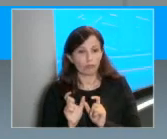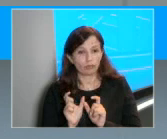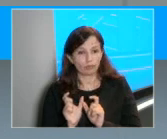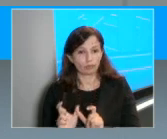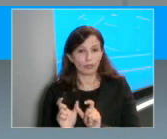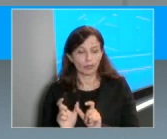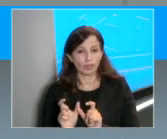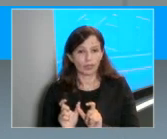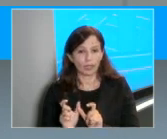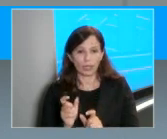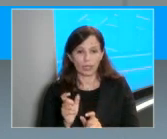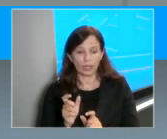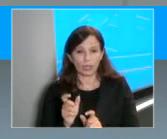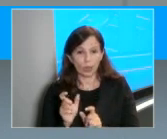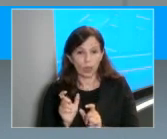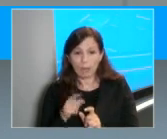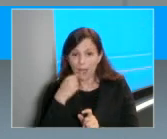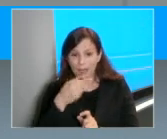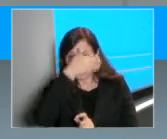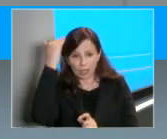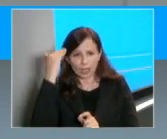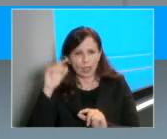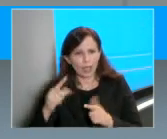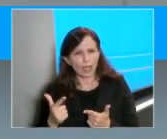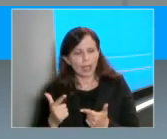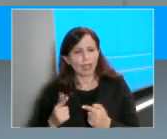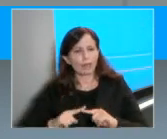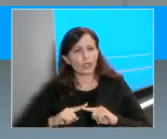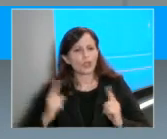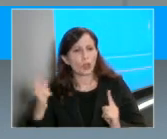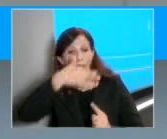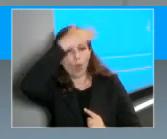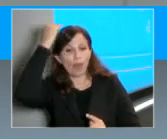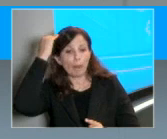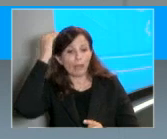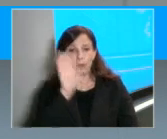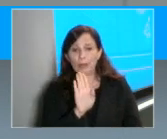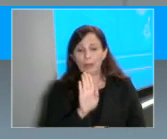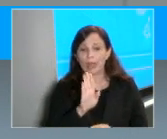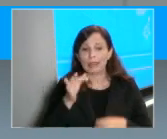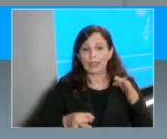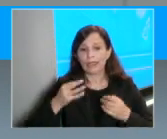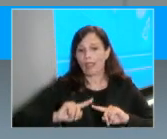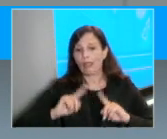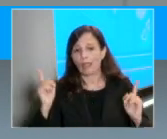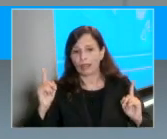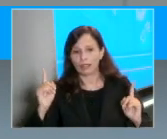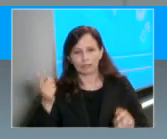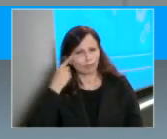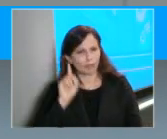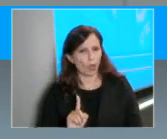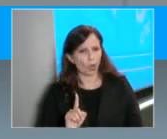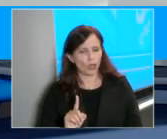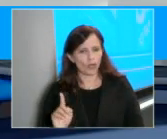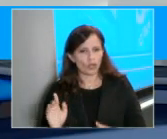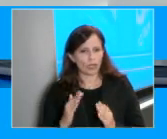הייתי סותם את הפה. אבל למה יש דין אחד לנתניהו ודין אחד לאולמרט בהקשר הזה? א', אני לא חושב שיש דין אחד לבן